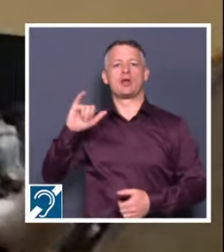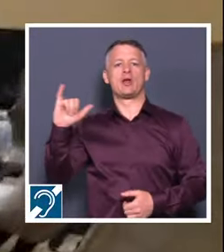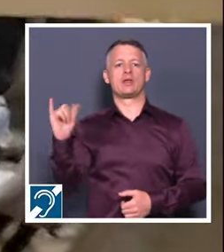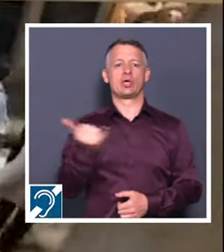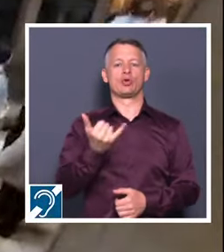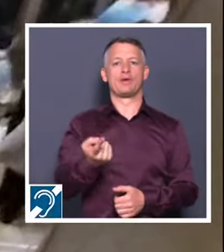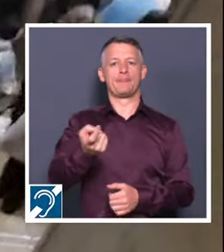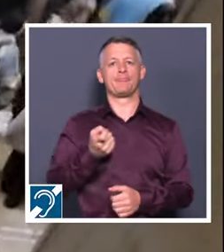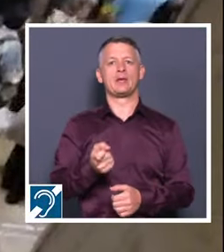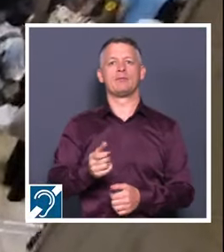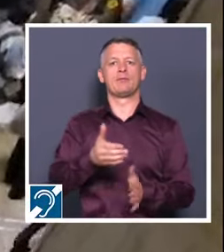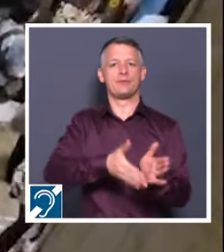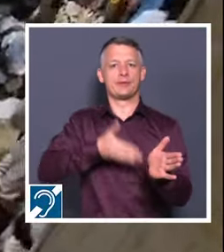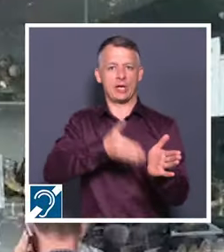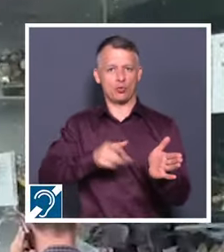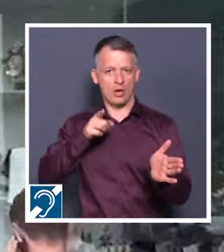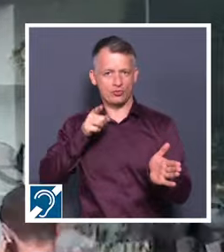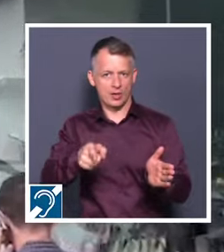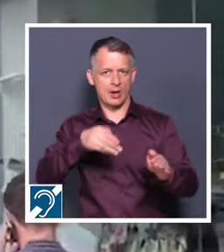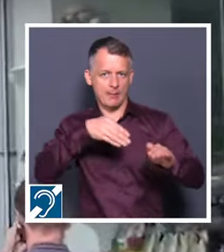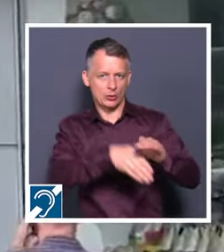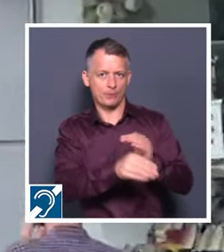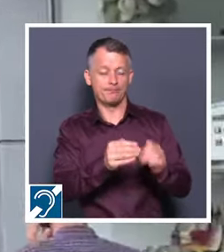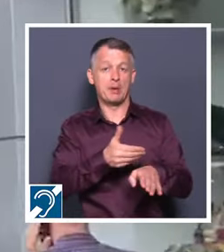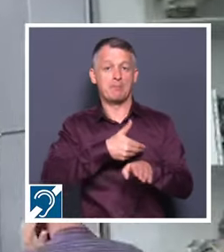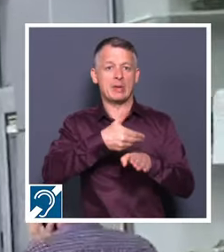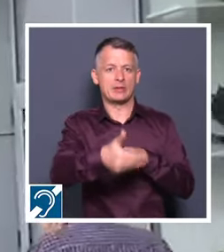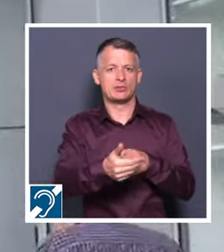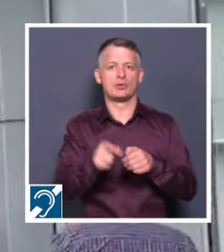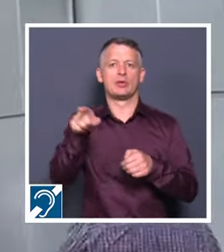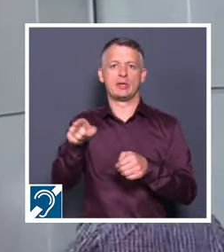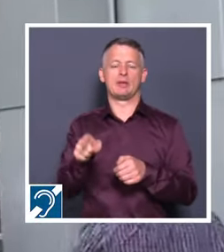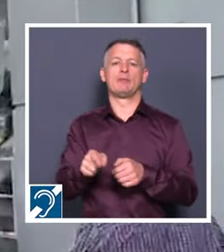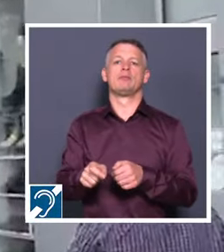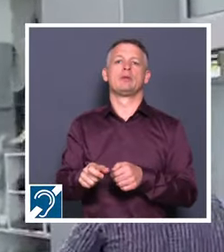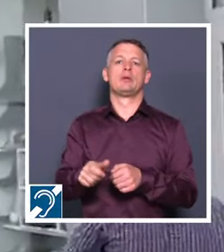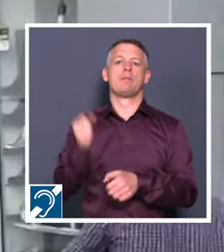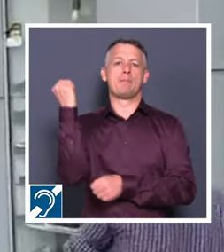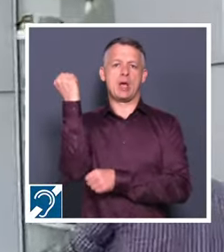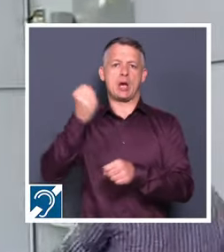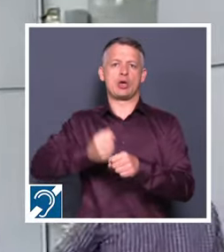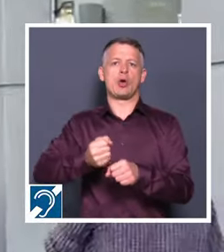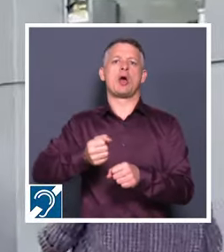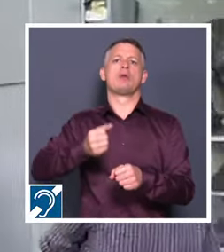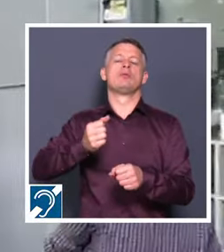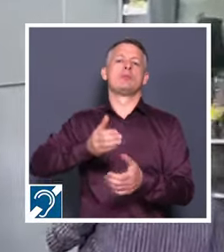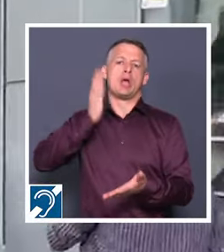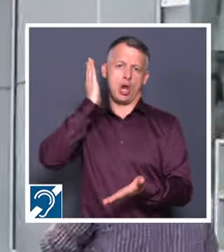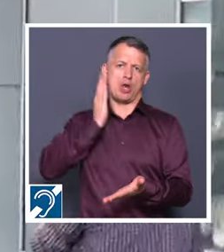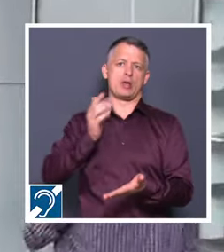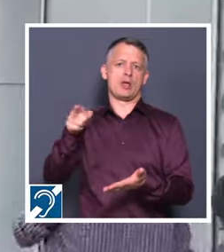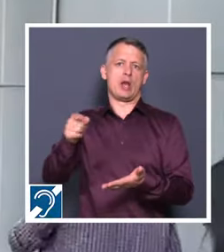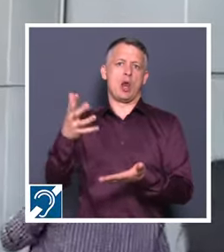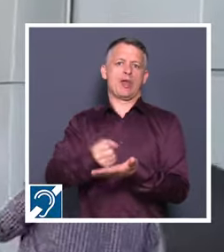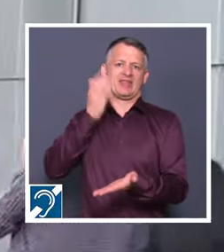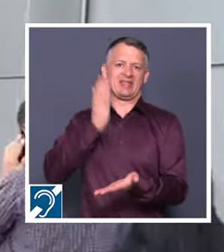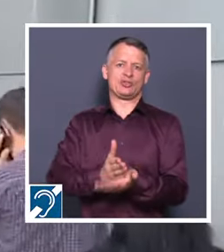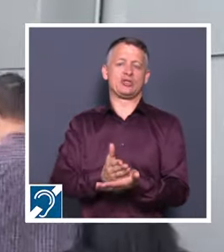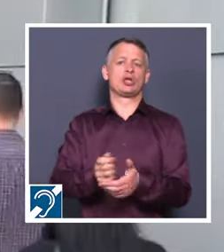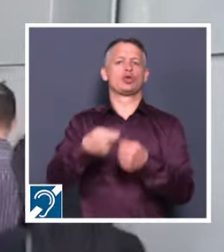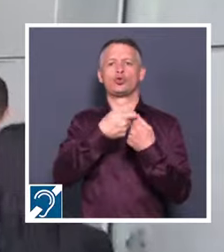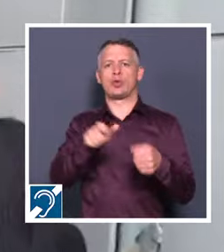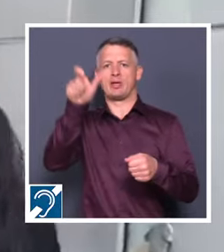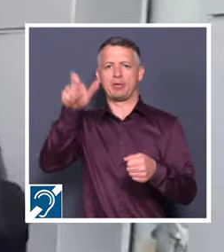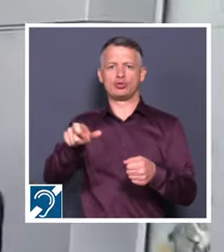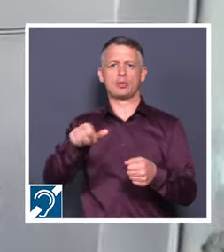din trenul respectiv. Ulterior a luat decizia să coboare toți călătorii,